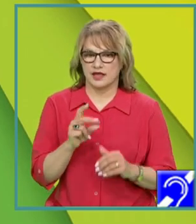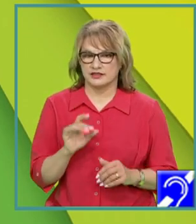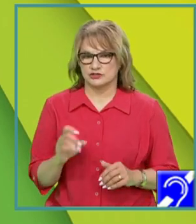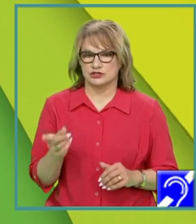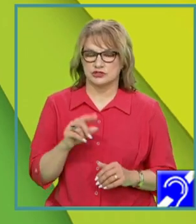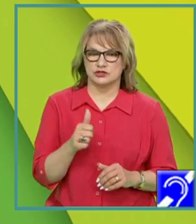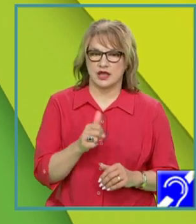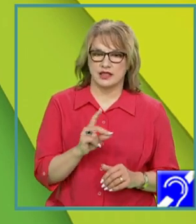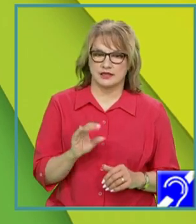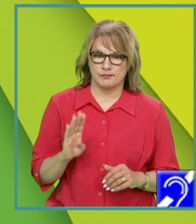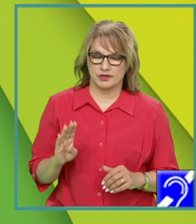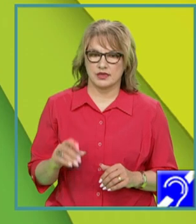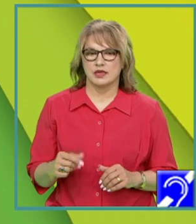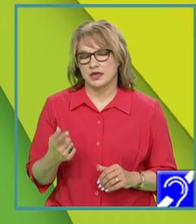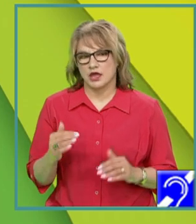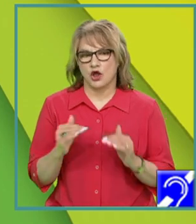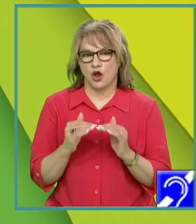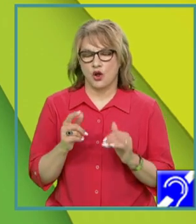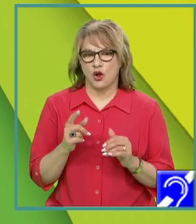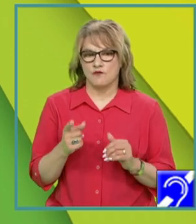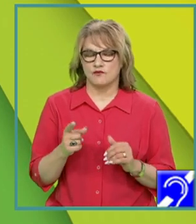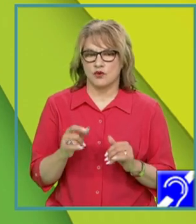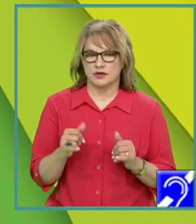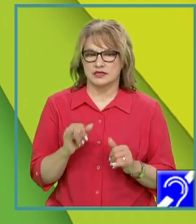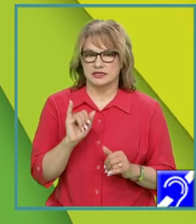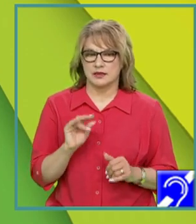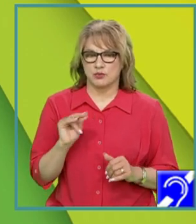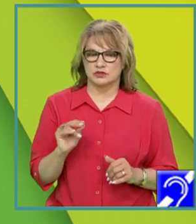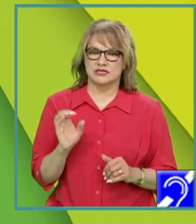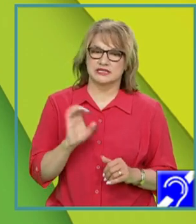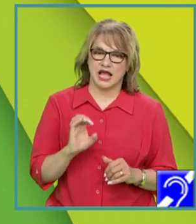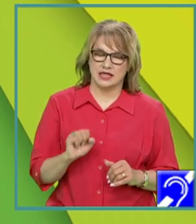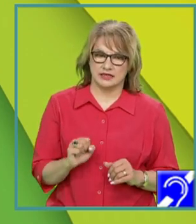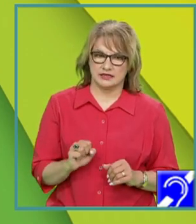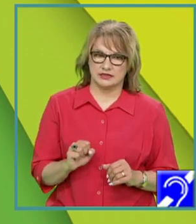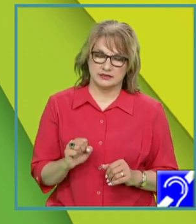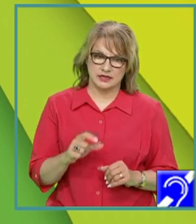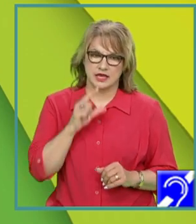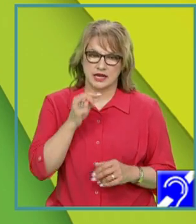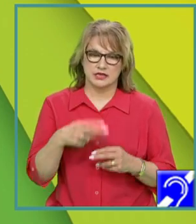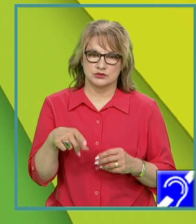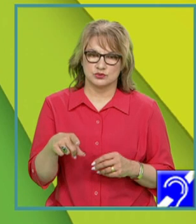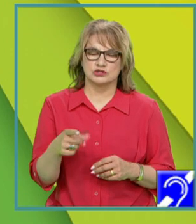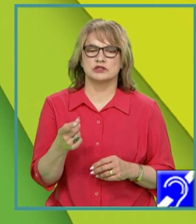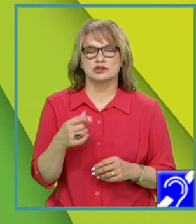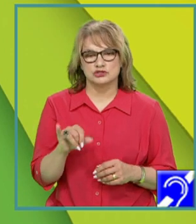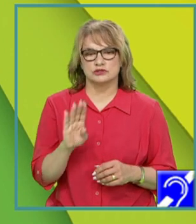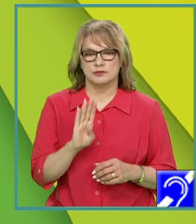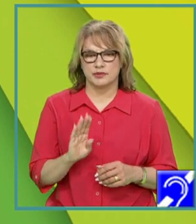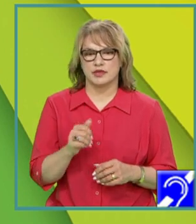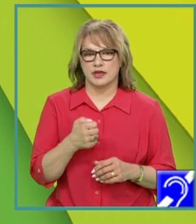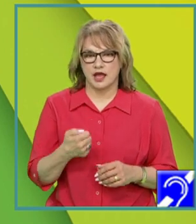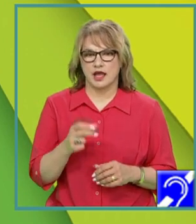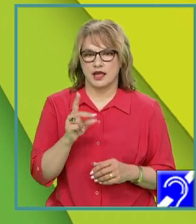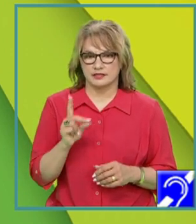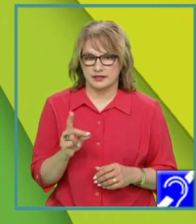și a d b conform cazului ipotenuză catetele de rezultat că și b a